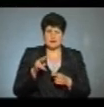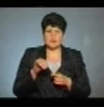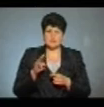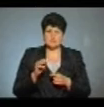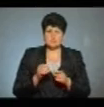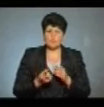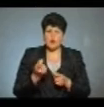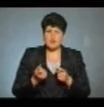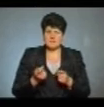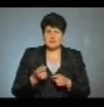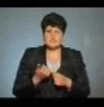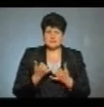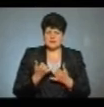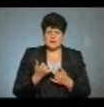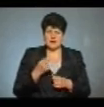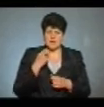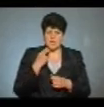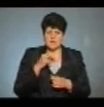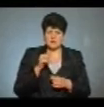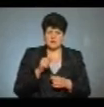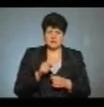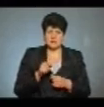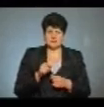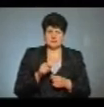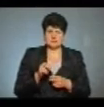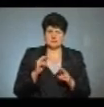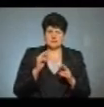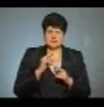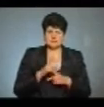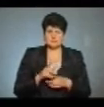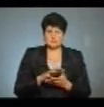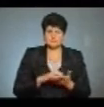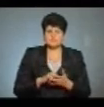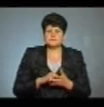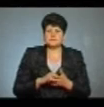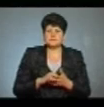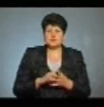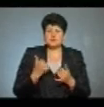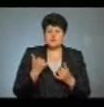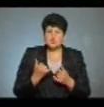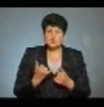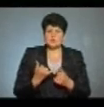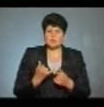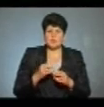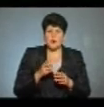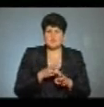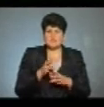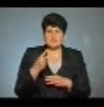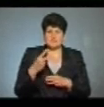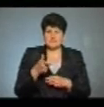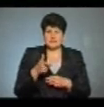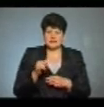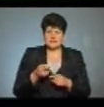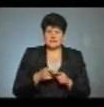появляються, зараз найкраще їх стравити. Сьогодні оприскали 20 гектарів парку. На це використали